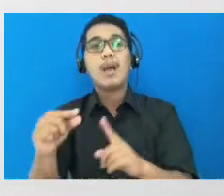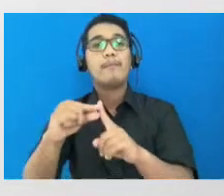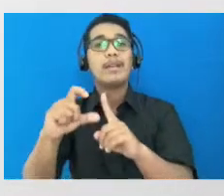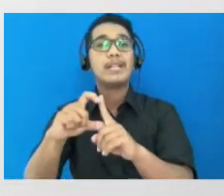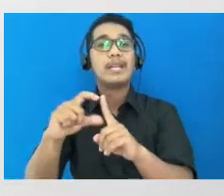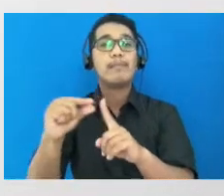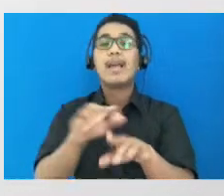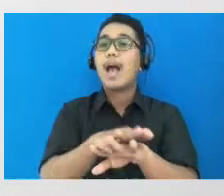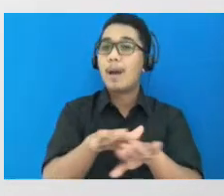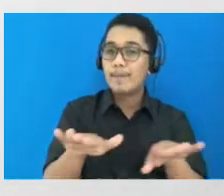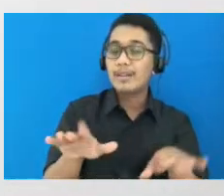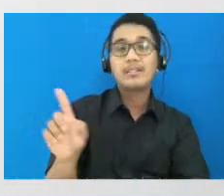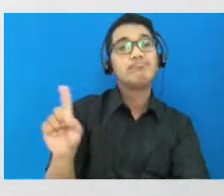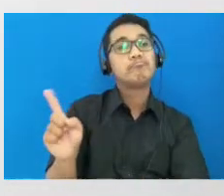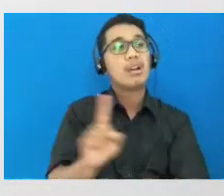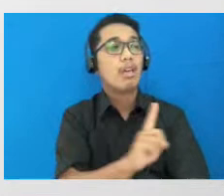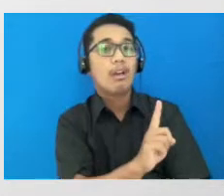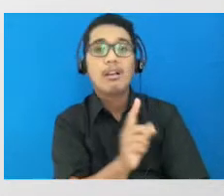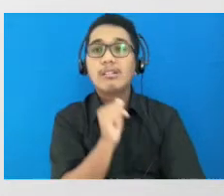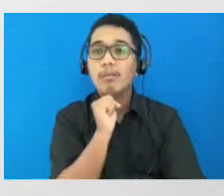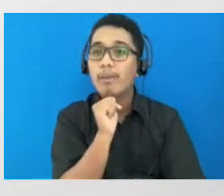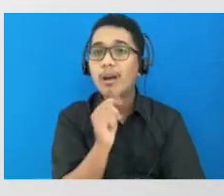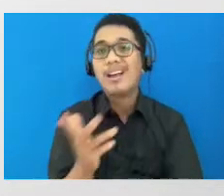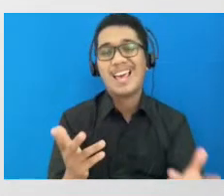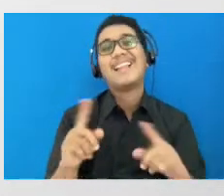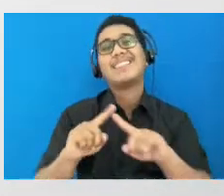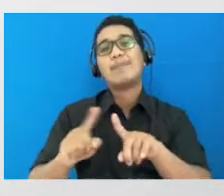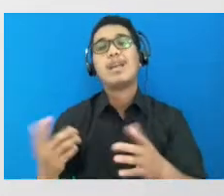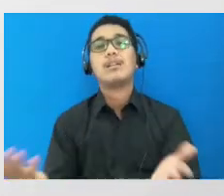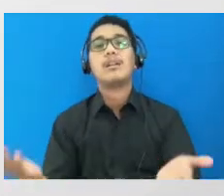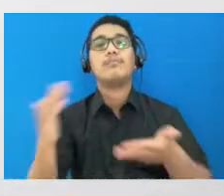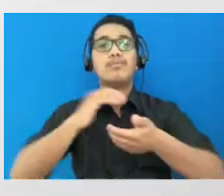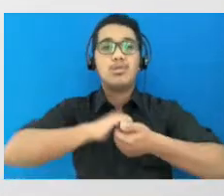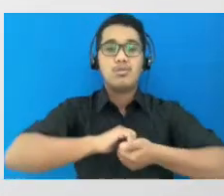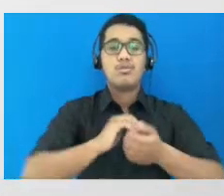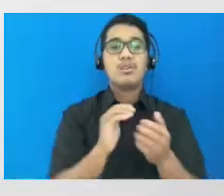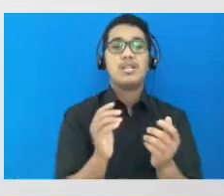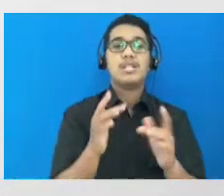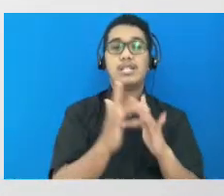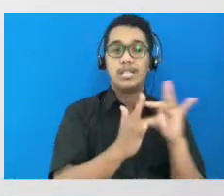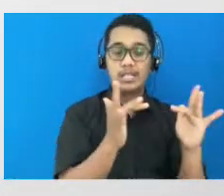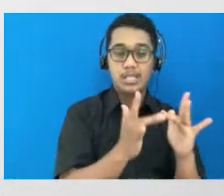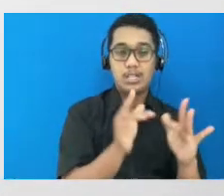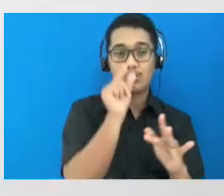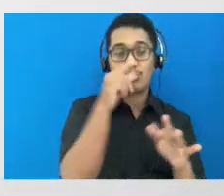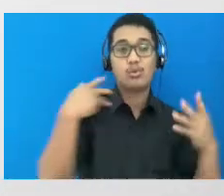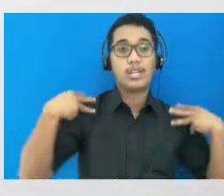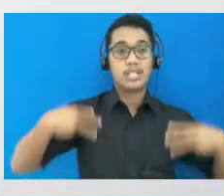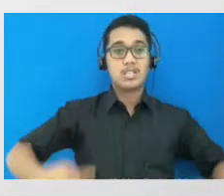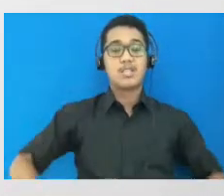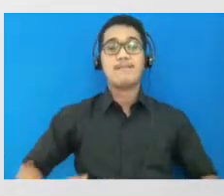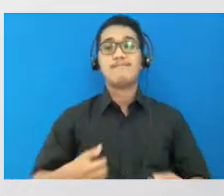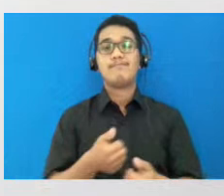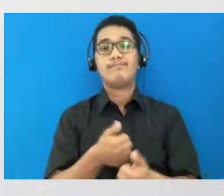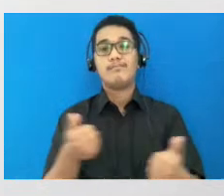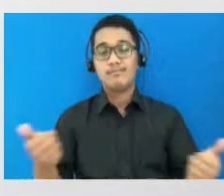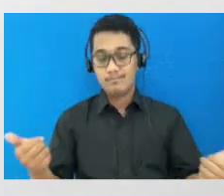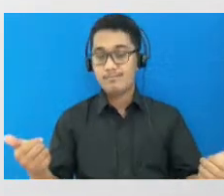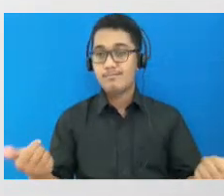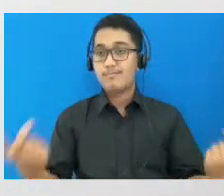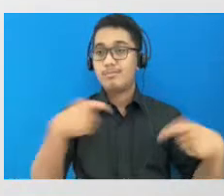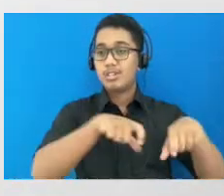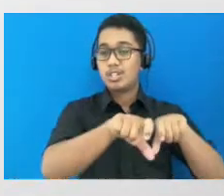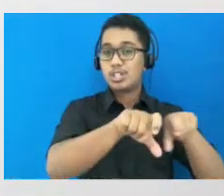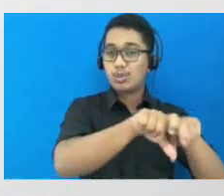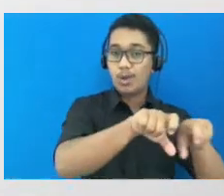aman, jangan pakai yang tidak aman, tapi juga ada kerjasama dari platform digital untuk lebih beretika, untuk lebih comply terhadap peraturan dan perundang-undangan